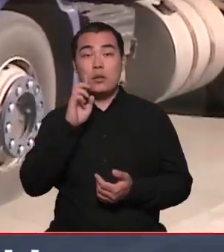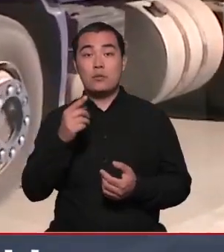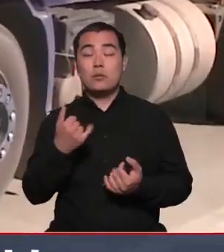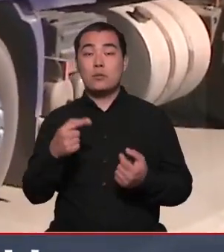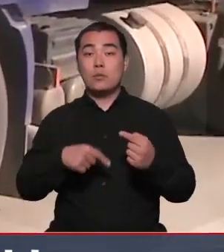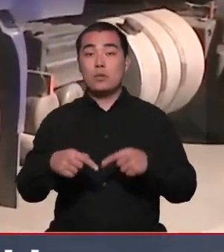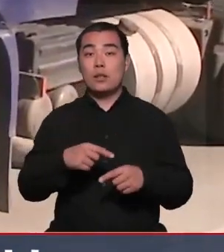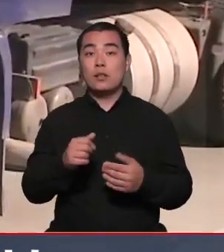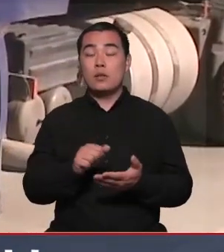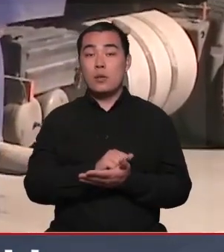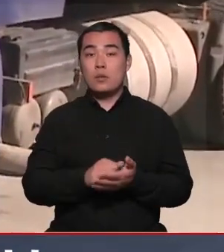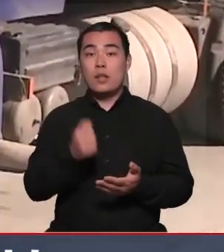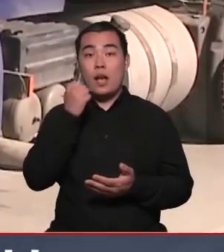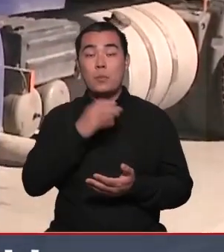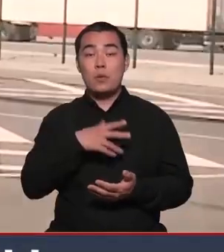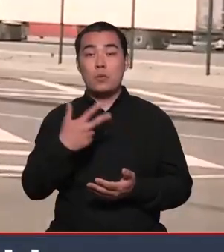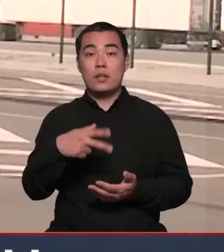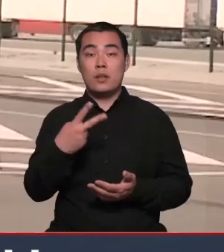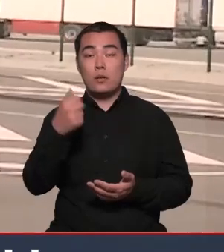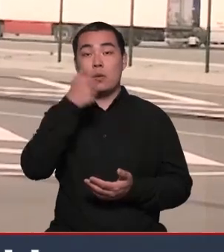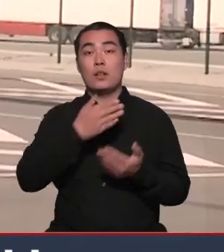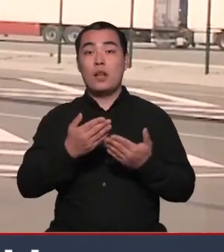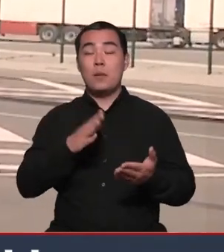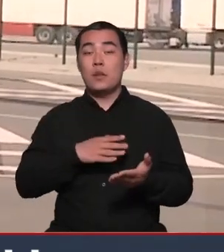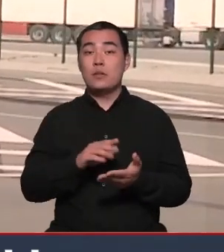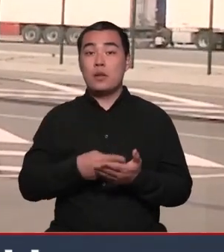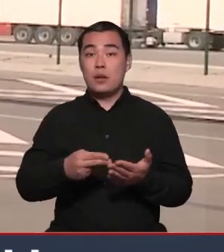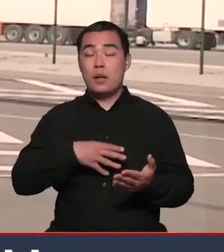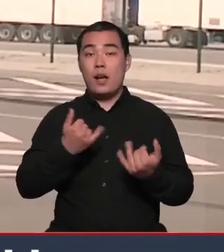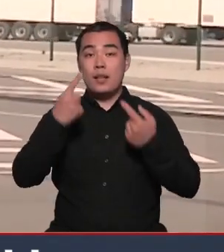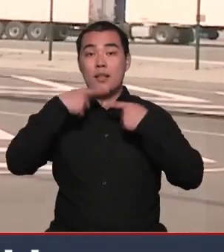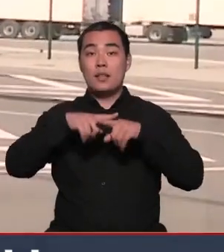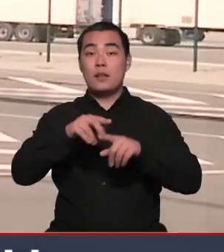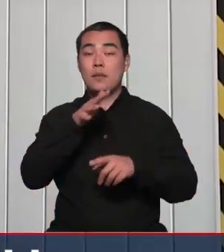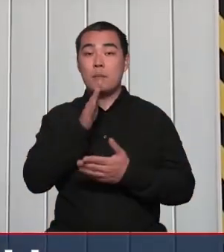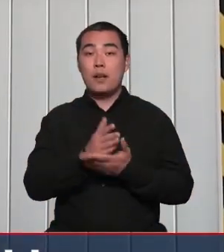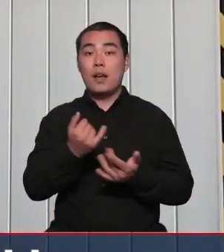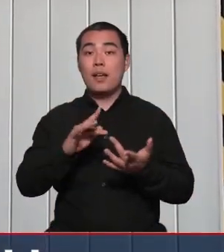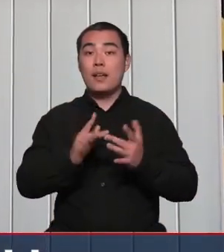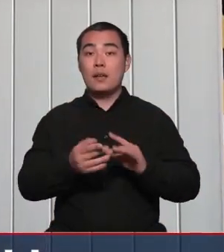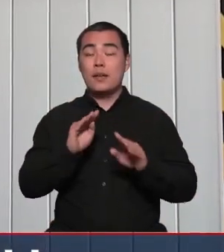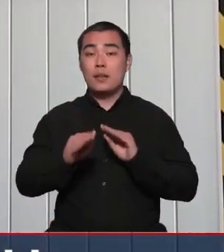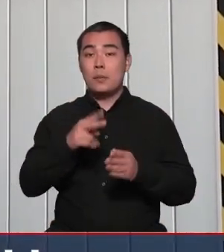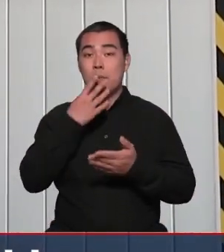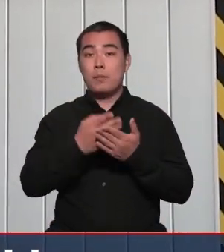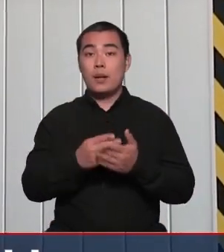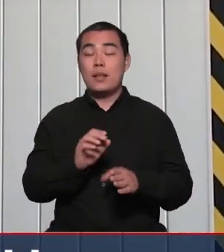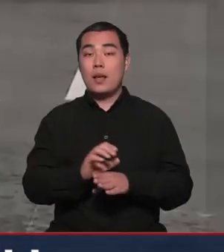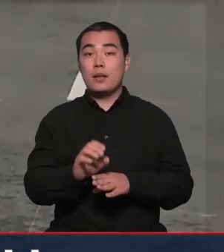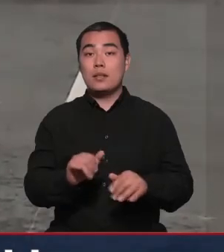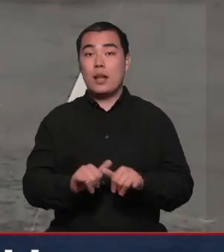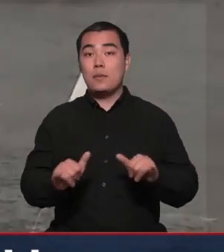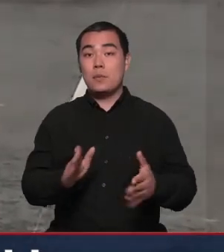келісімі ескірген, өйткені 32 жыл бұрын бекітілген. Қазір технология дәуірі, сондықтан цифрландыруға иек артып, тасымалды